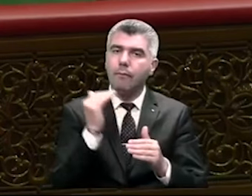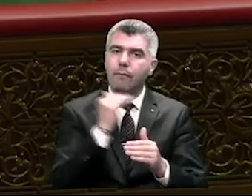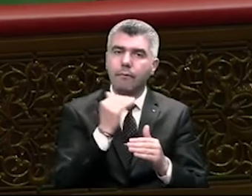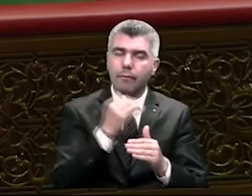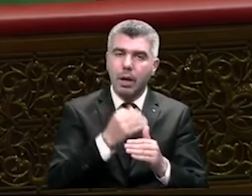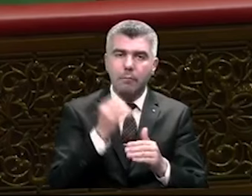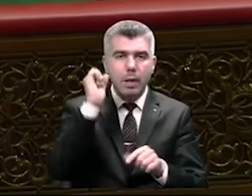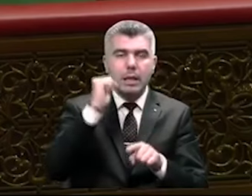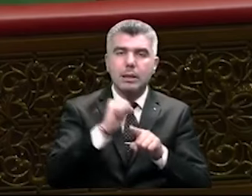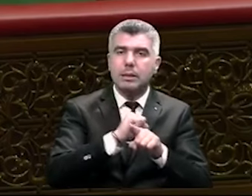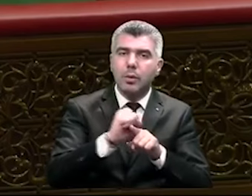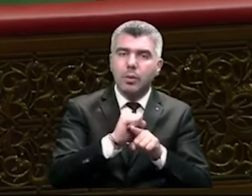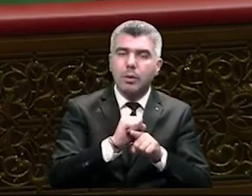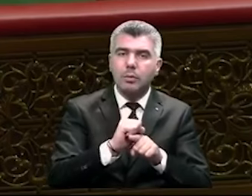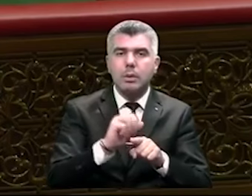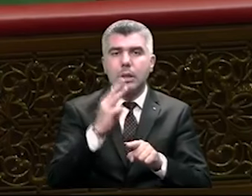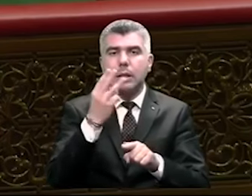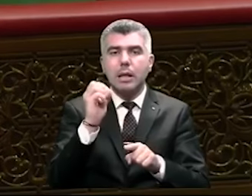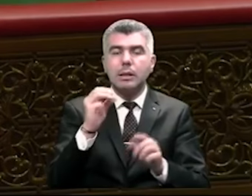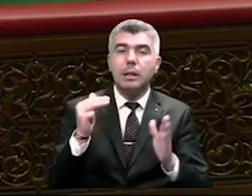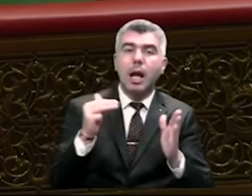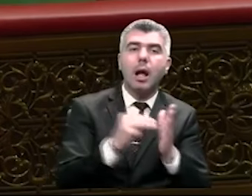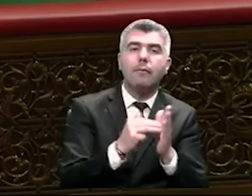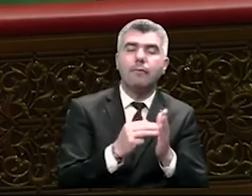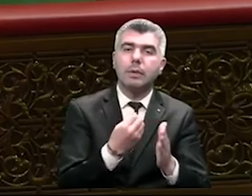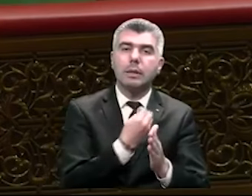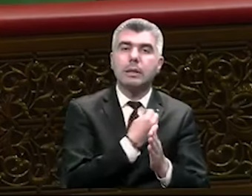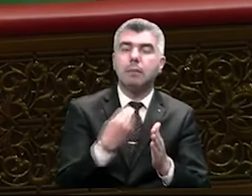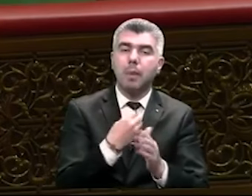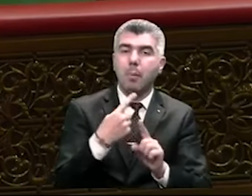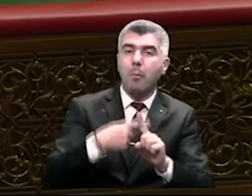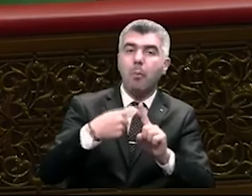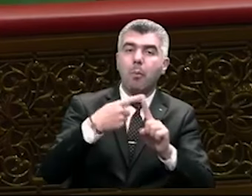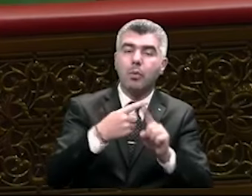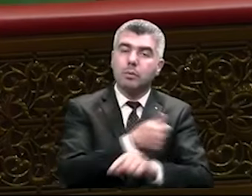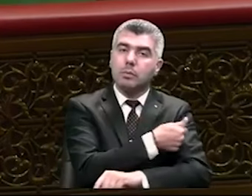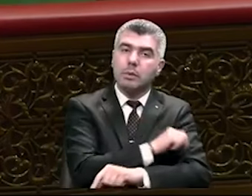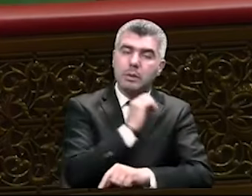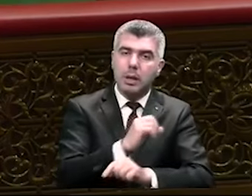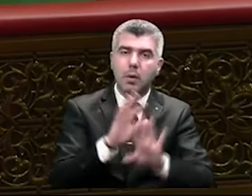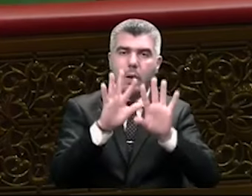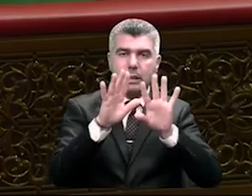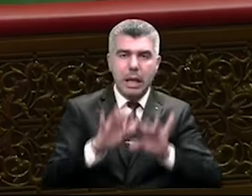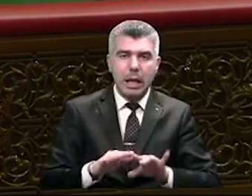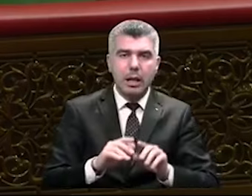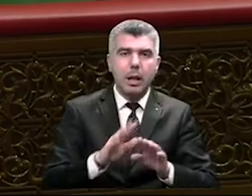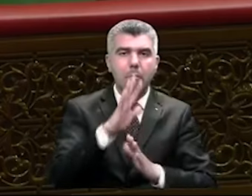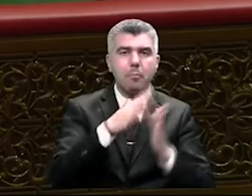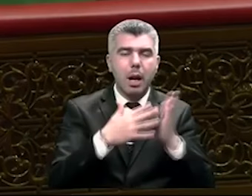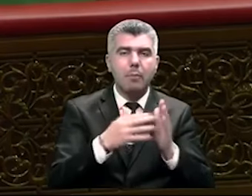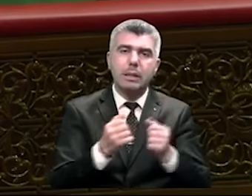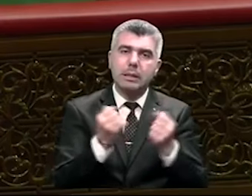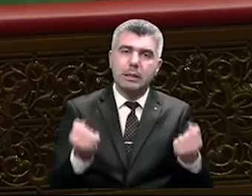بالتكوين ادماج ديال واحد 30 الف طبيب والضعف ديال هذا العدد من الاطر الصحيه كيف ما جا في تقرير البرنامج التنموي ولكن